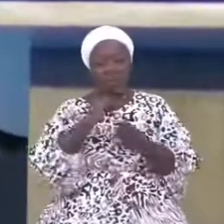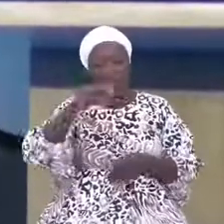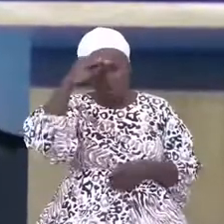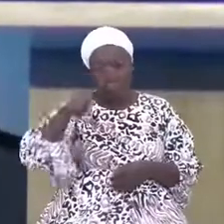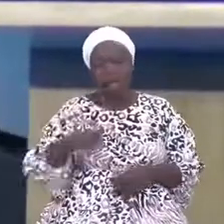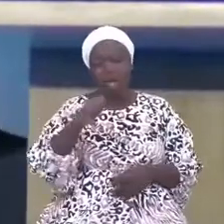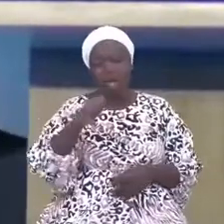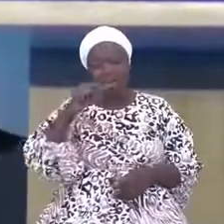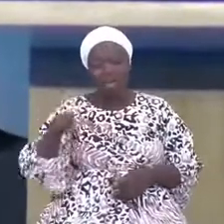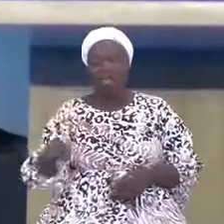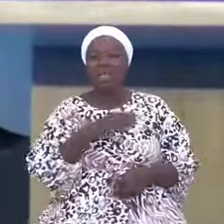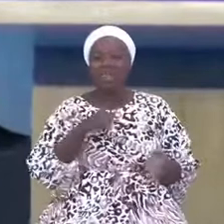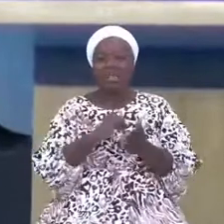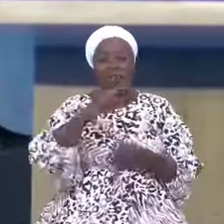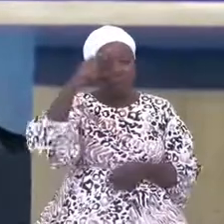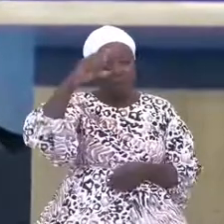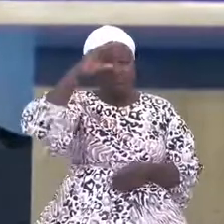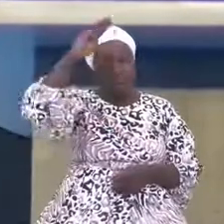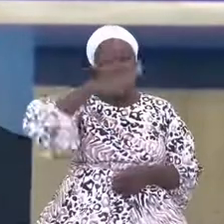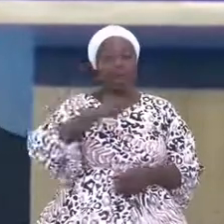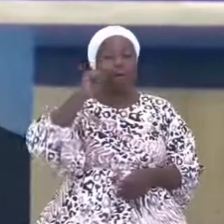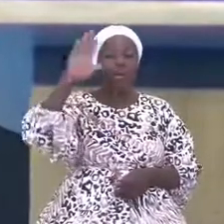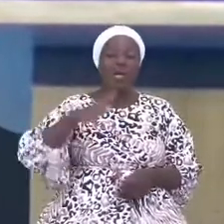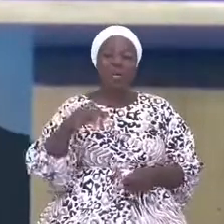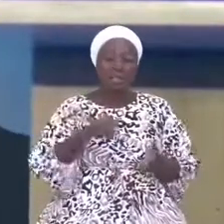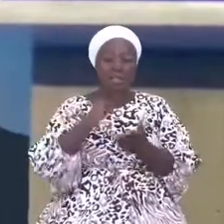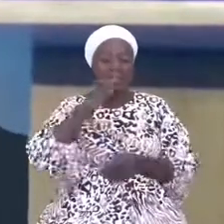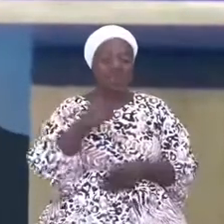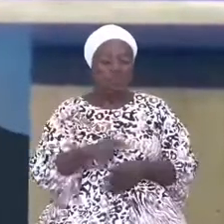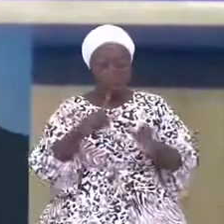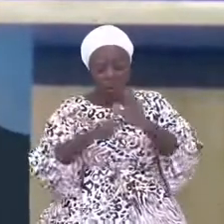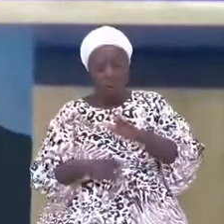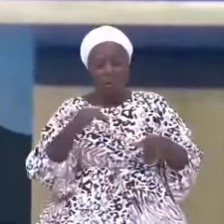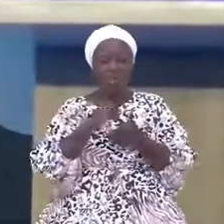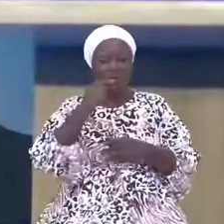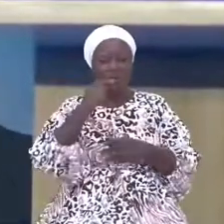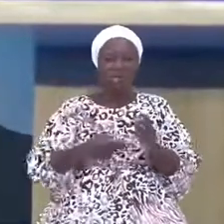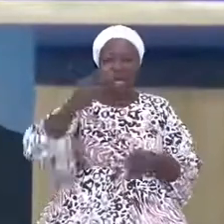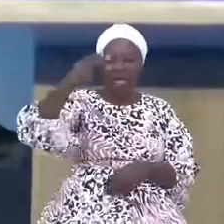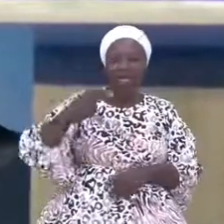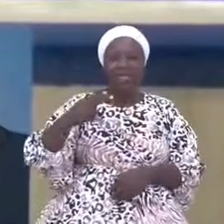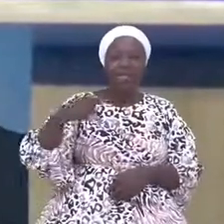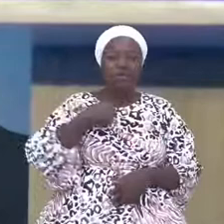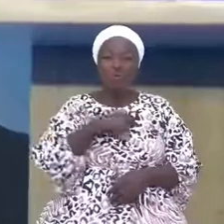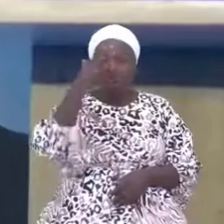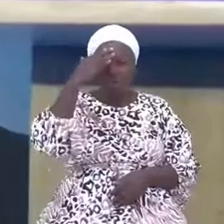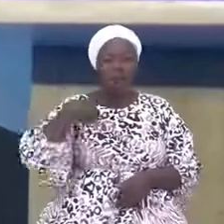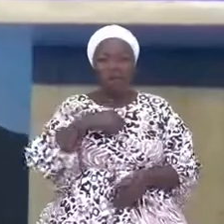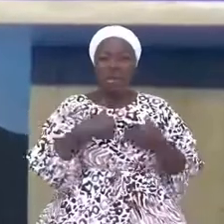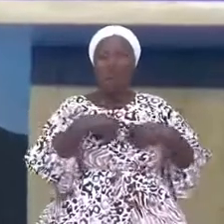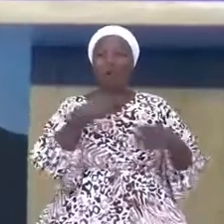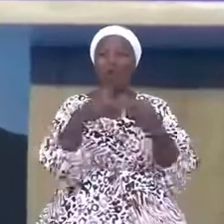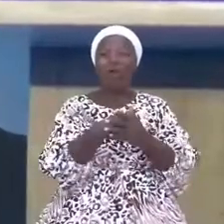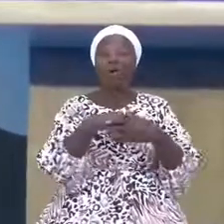jeunes, c'est pour les vieux, c'est pour les garçons et les filles, c'est pour les hommes et les femmes, c'est pour ceux qui sont en bas